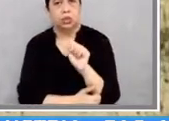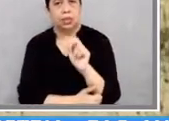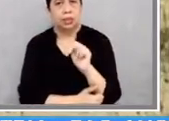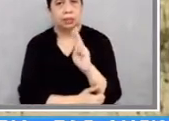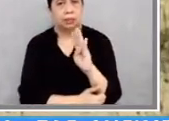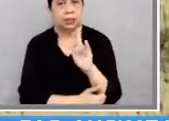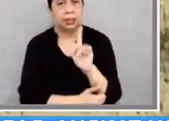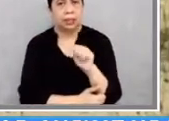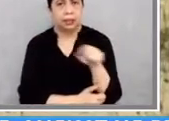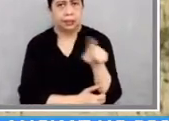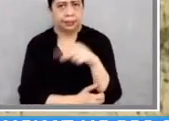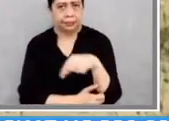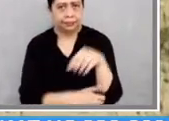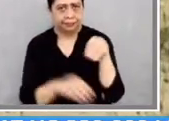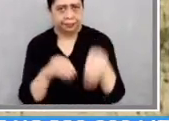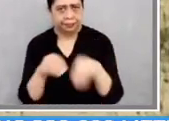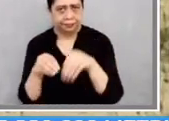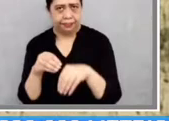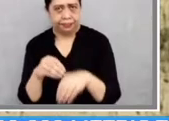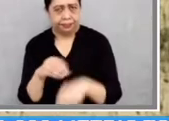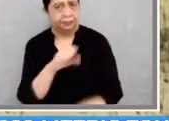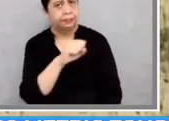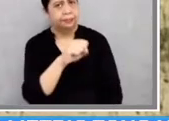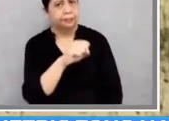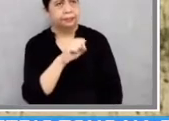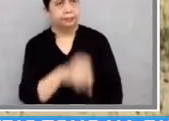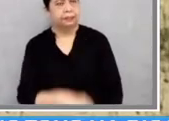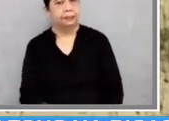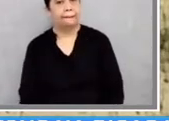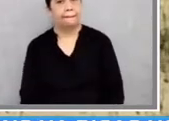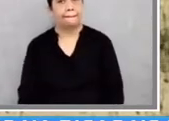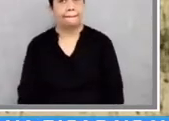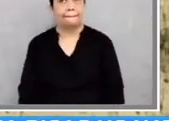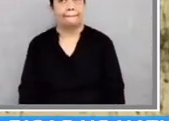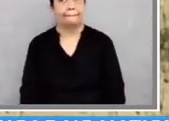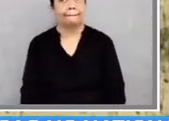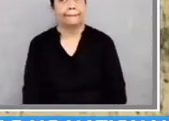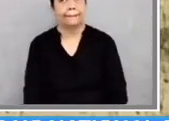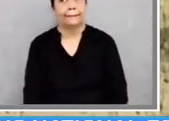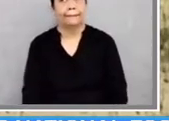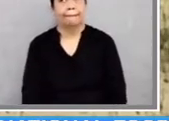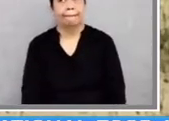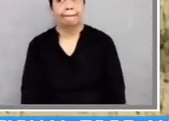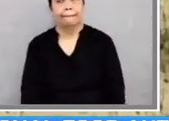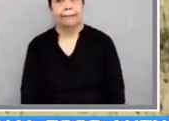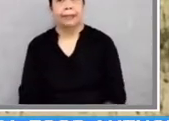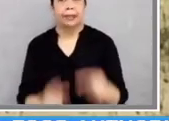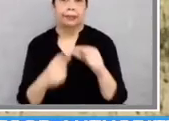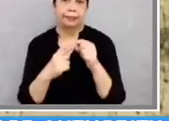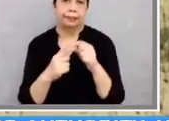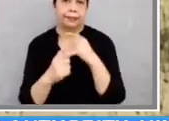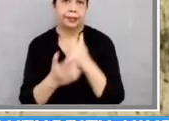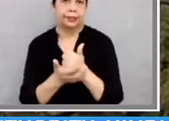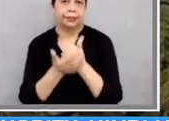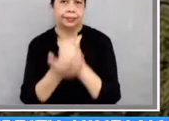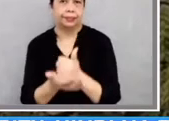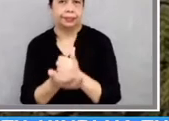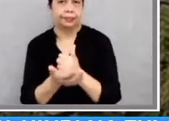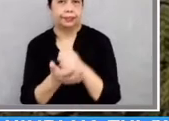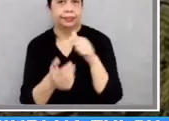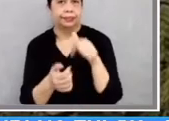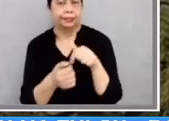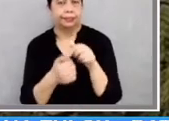sakahan. Yes po naman. Alam niyo po kasi, yung lalong-lalo na po, pagtutulong sa amin ng DPWS, ano